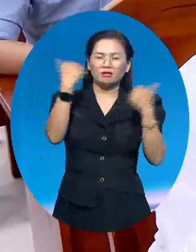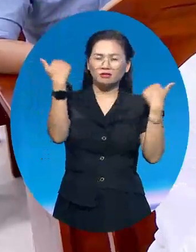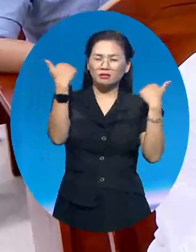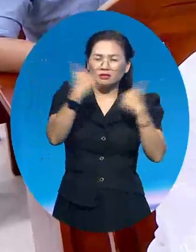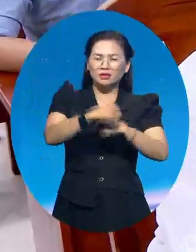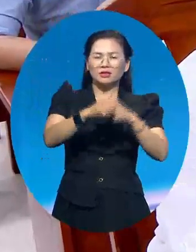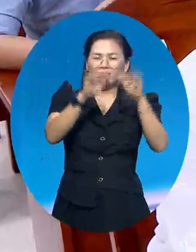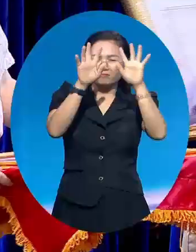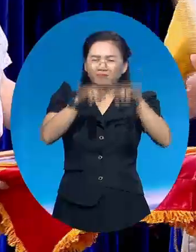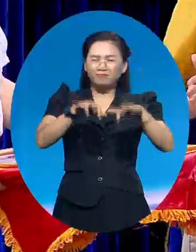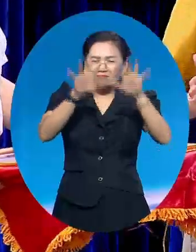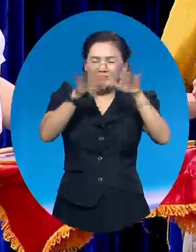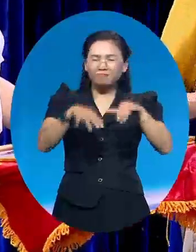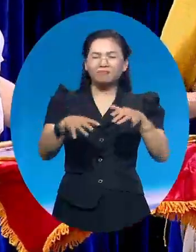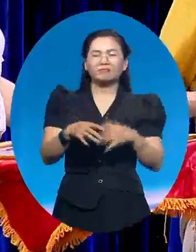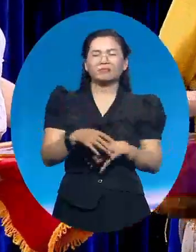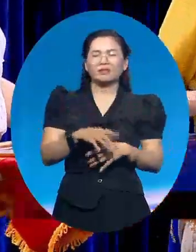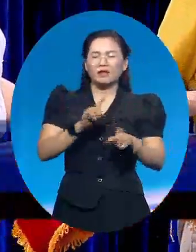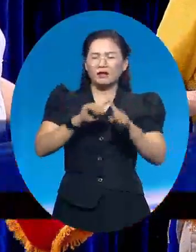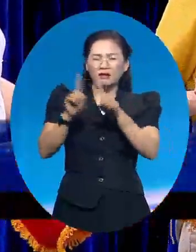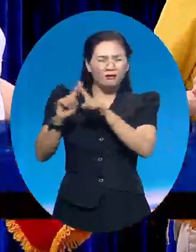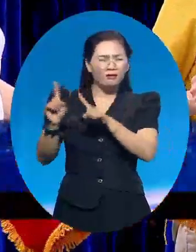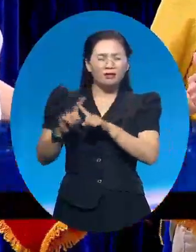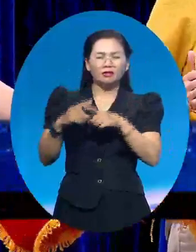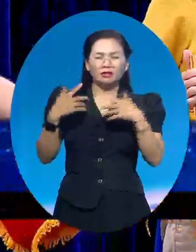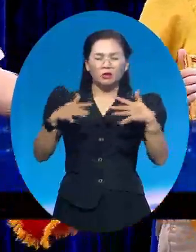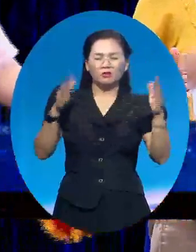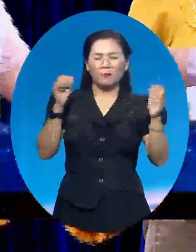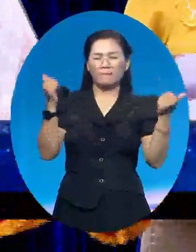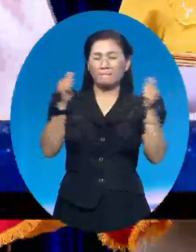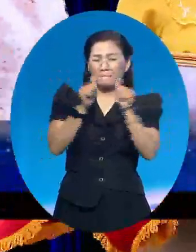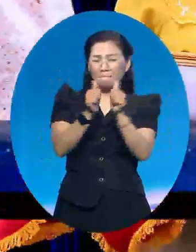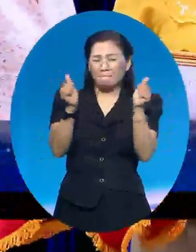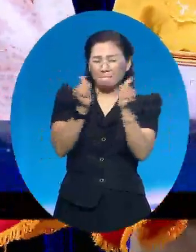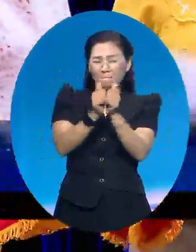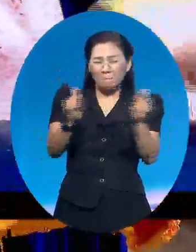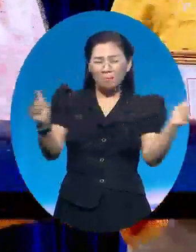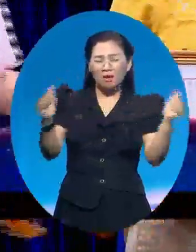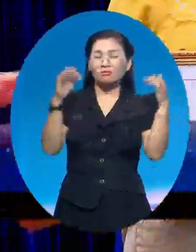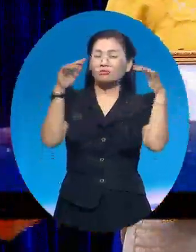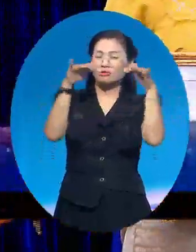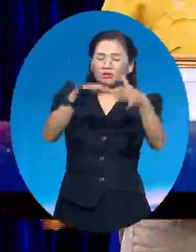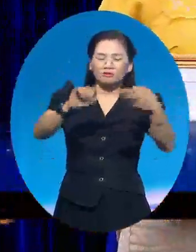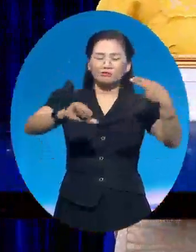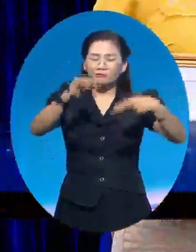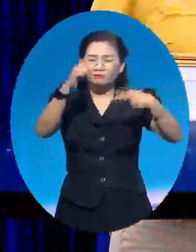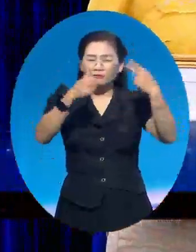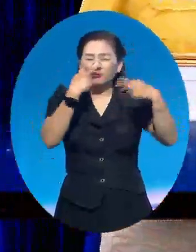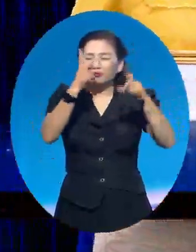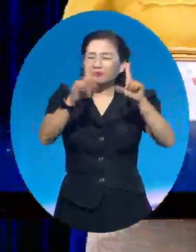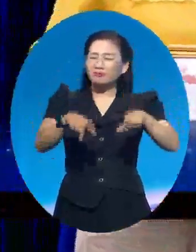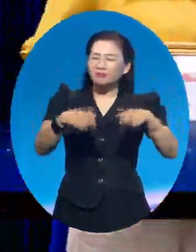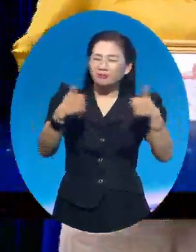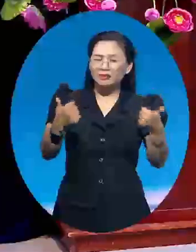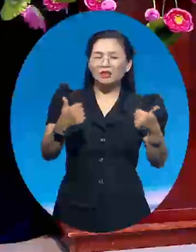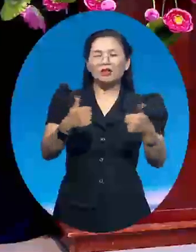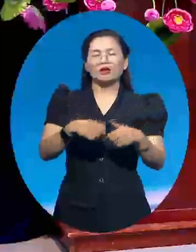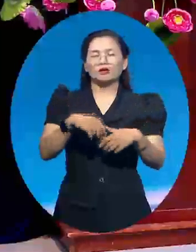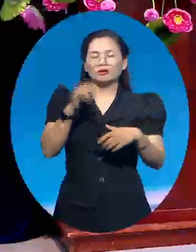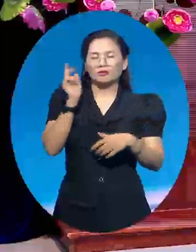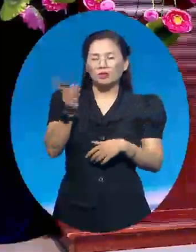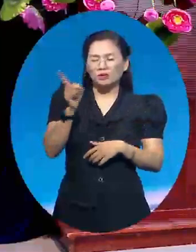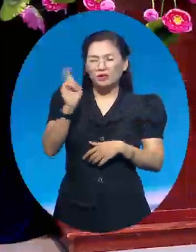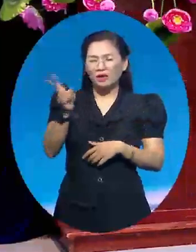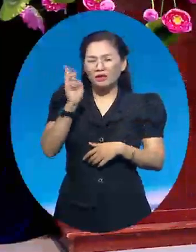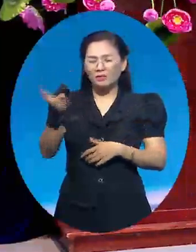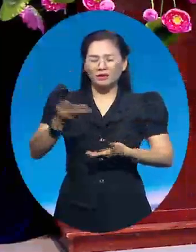từ gần 13.000 đơn vị tham gia. Ban tổ chức đã trao một giải nhất, hai giải nhì, ba giải ba và 10 giải khuyến khích và các giải tập thể cho